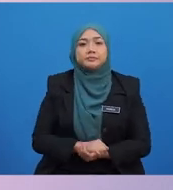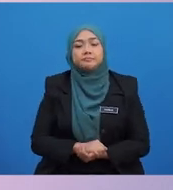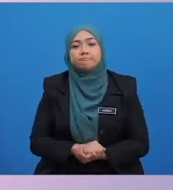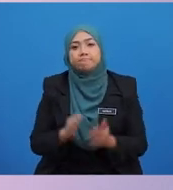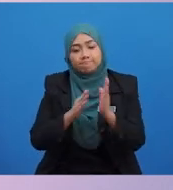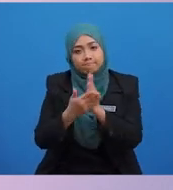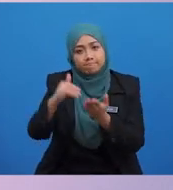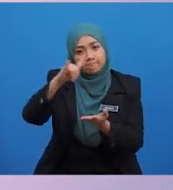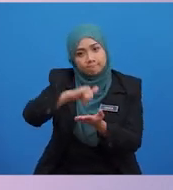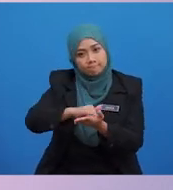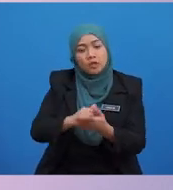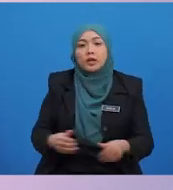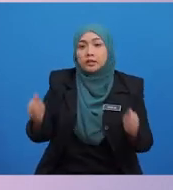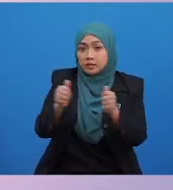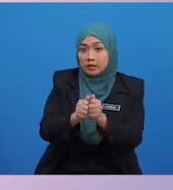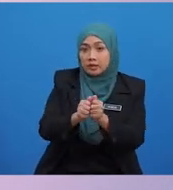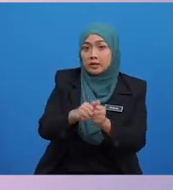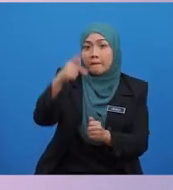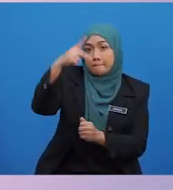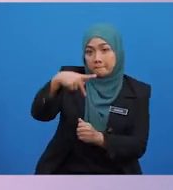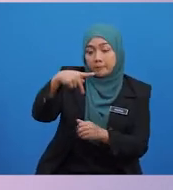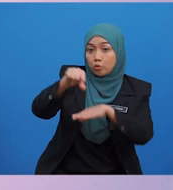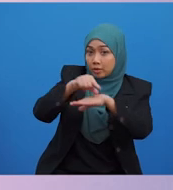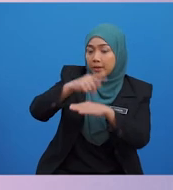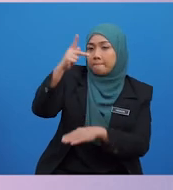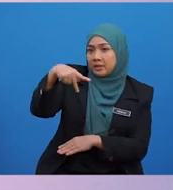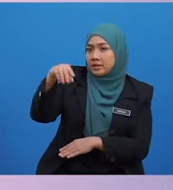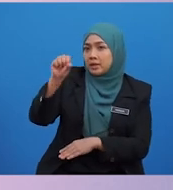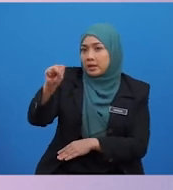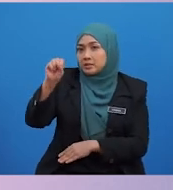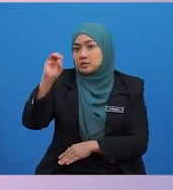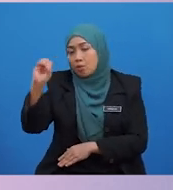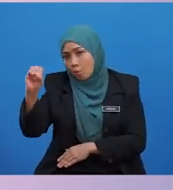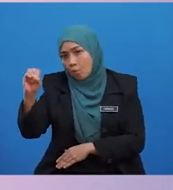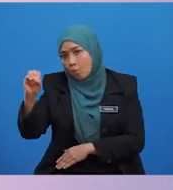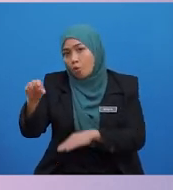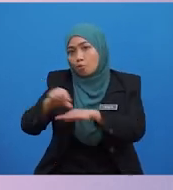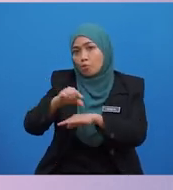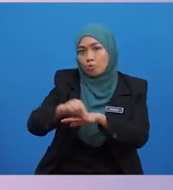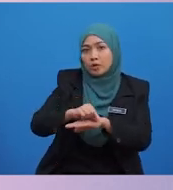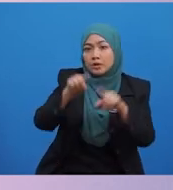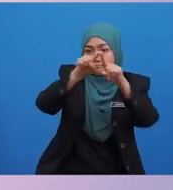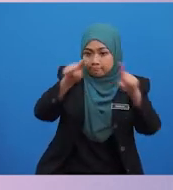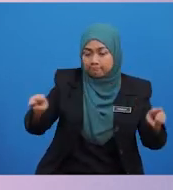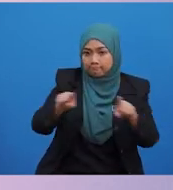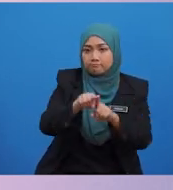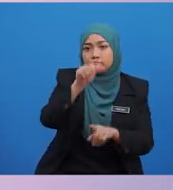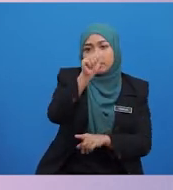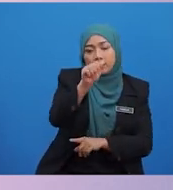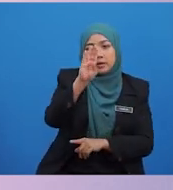Uni itu dengan menggunakan petugas sinus dalam segitiga ABC kita akan dapat